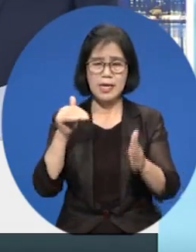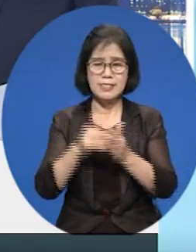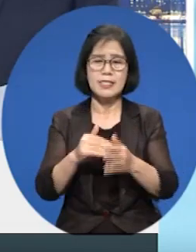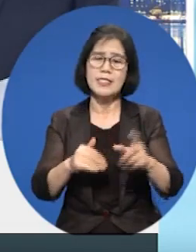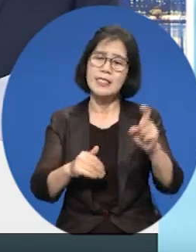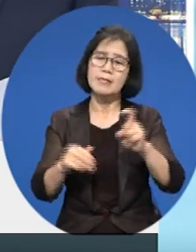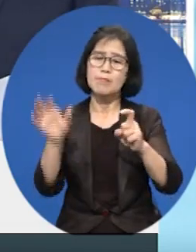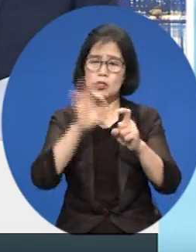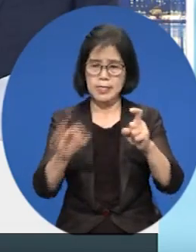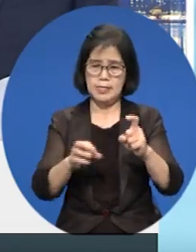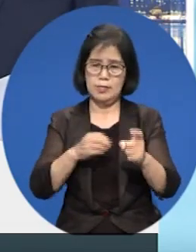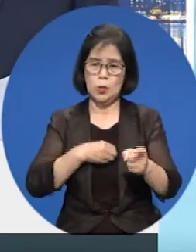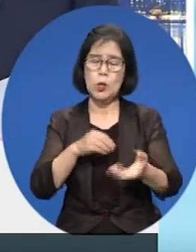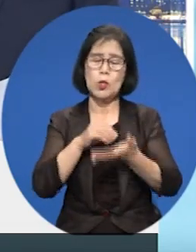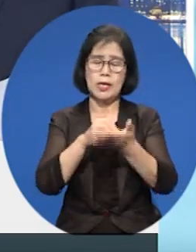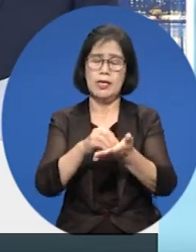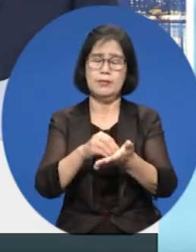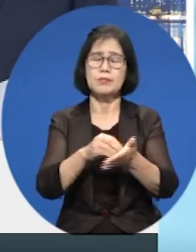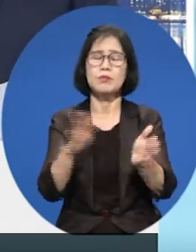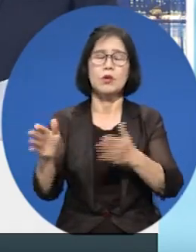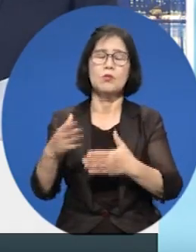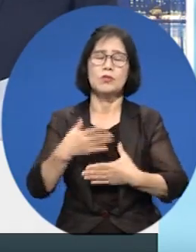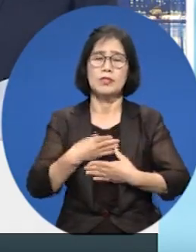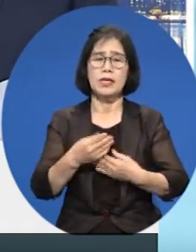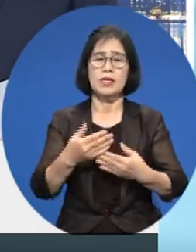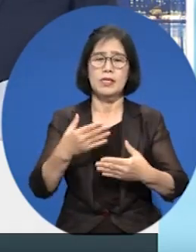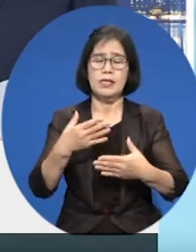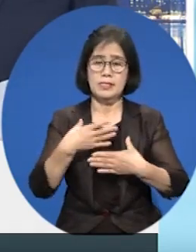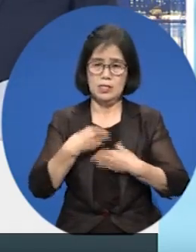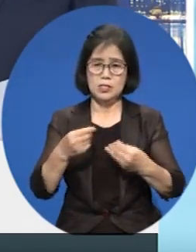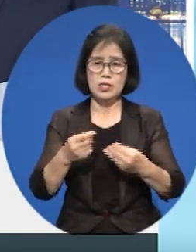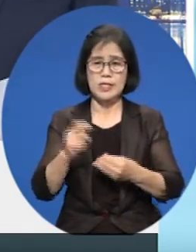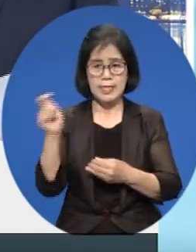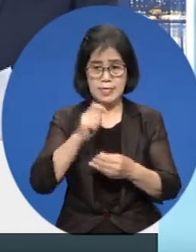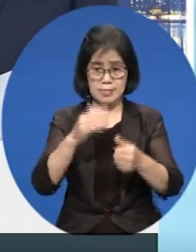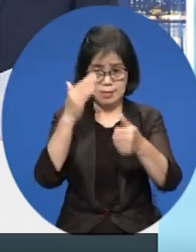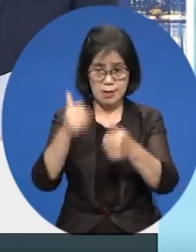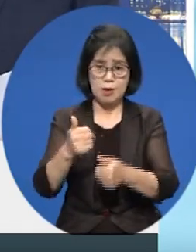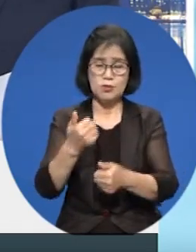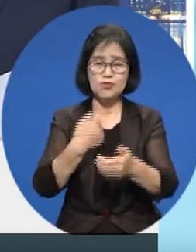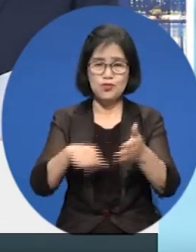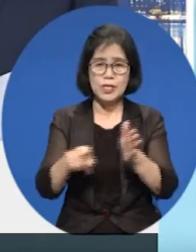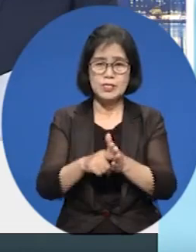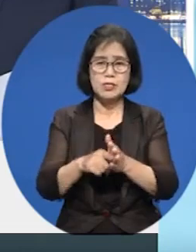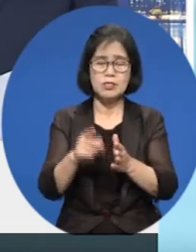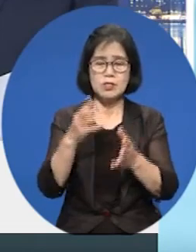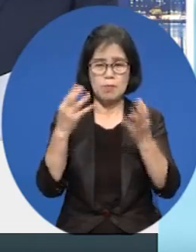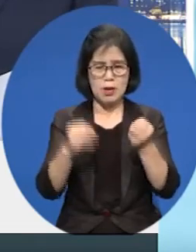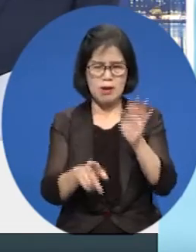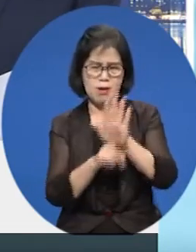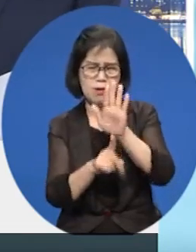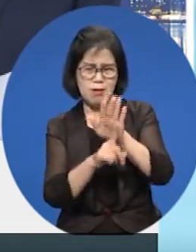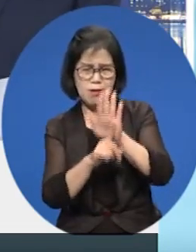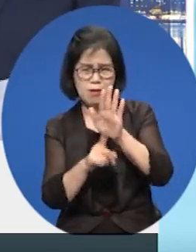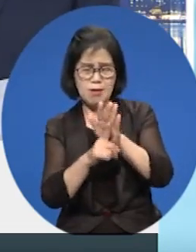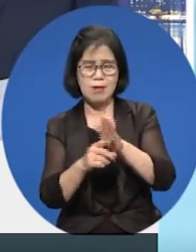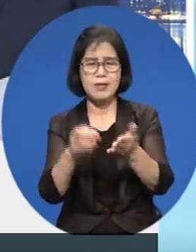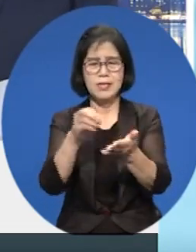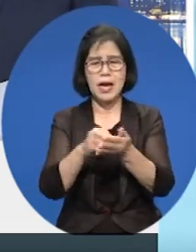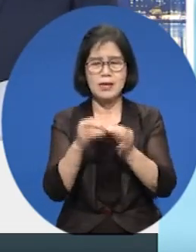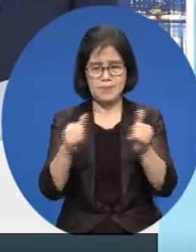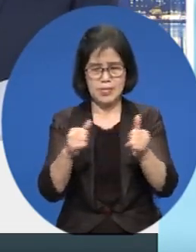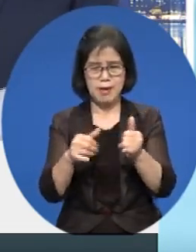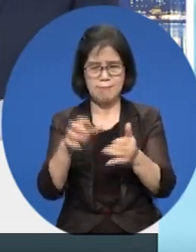있으니까 이것이 보다 안정적인 택시 호출 앱으로 자리 잡기 위해서는 더 많은 인지도 향상 그리고 더 많은 가입자